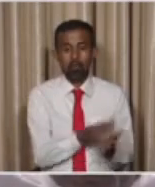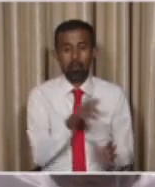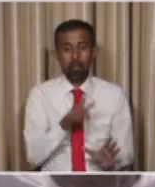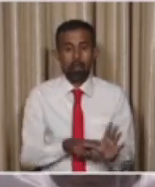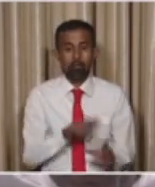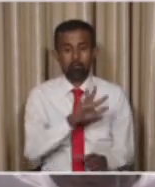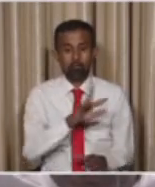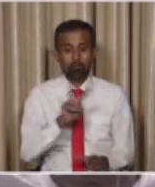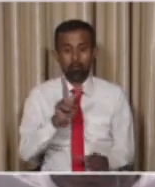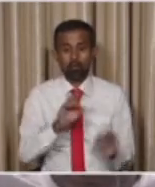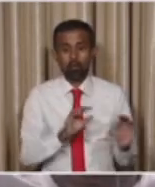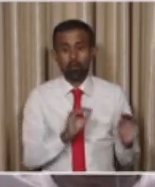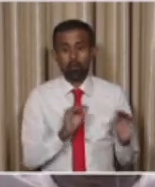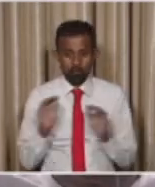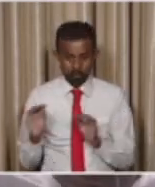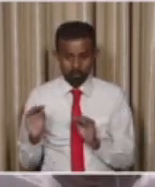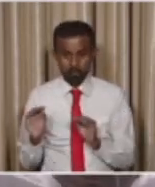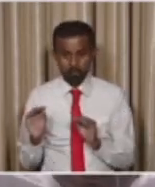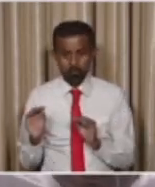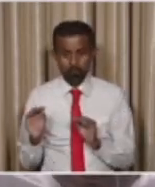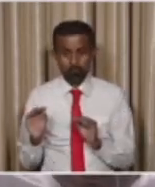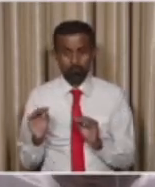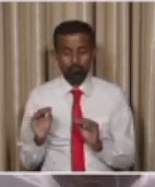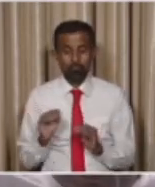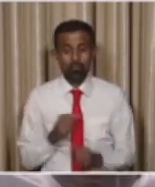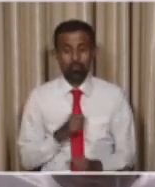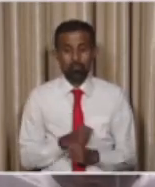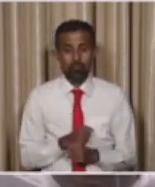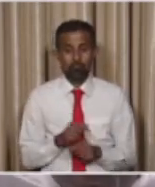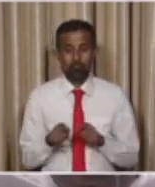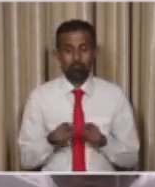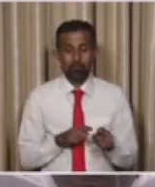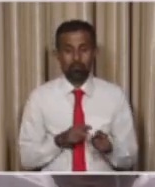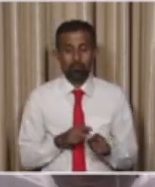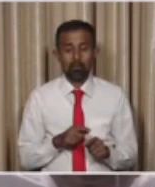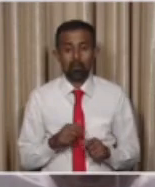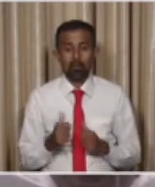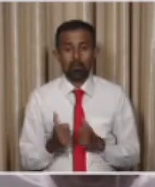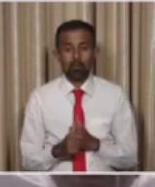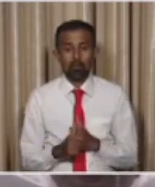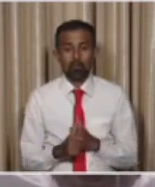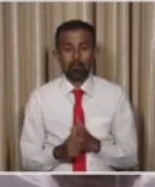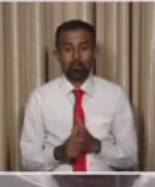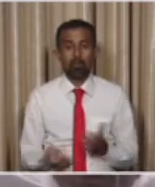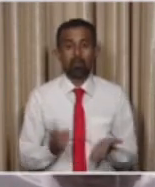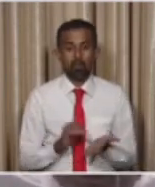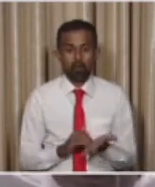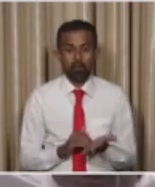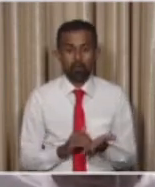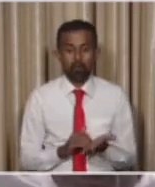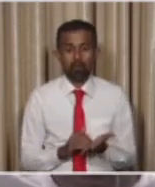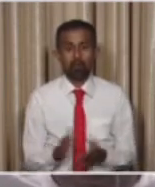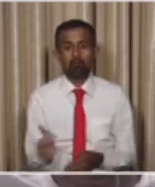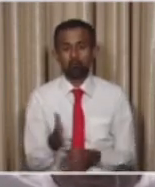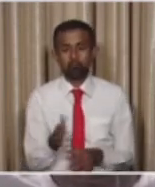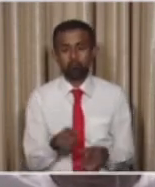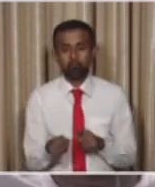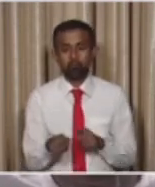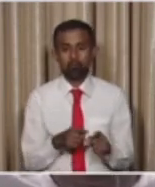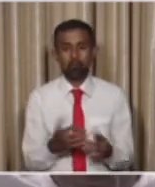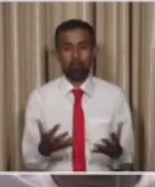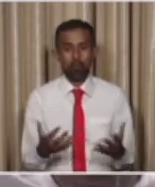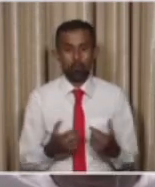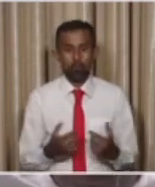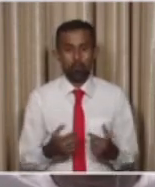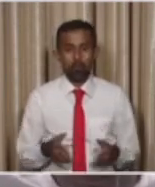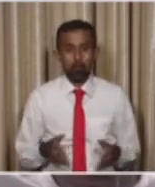52ක් පස්සේ ජනරජයක් විදිහට නිර්මාණය වෙච්ච මේ රාජ්‍ය ආයත වතාවක් කොලොනියක් බවට පත් කරන්න අවශ්‍ය පාදක